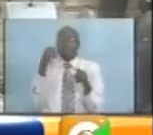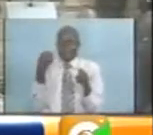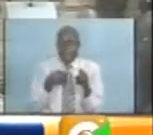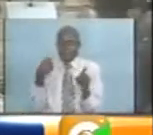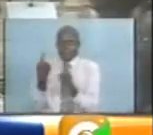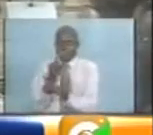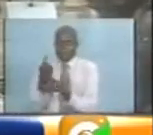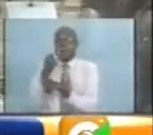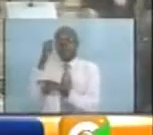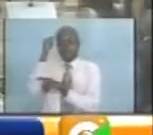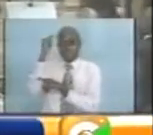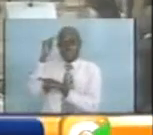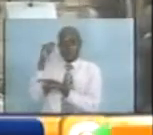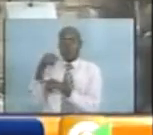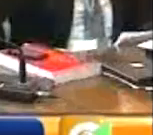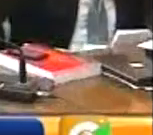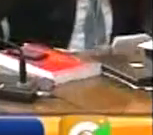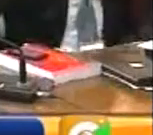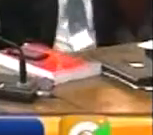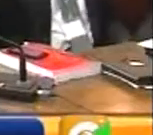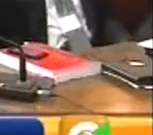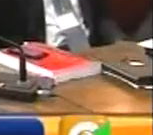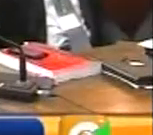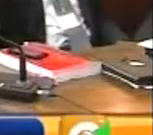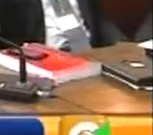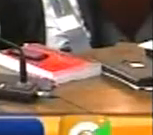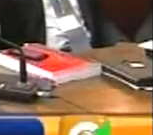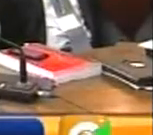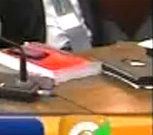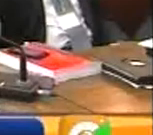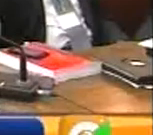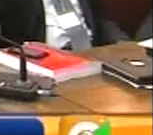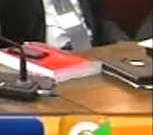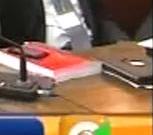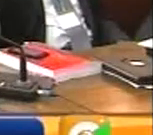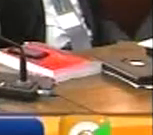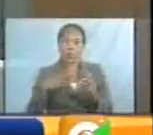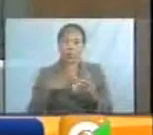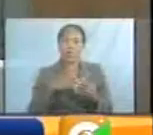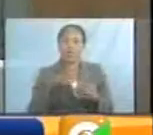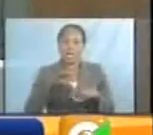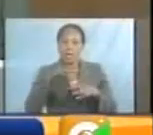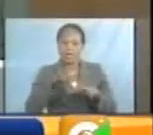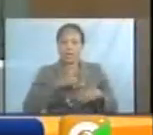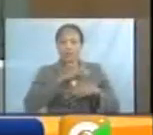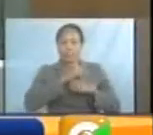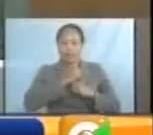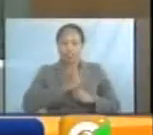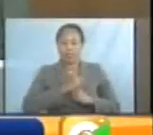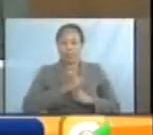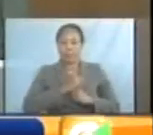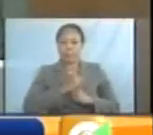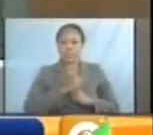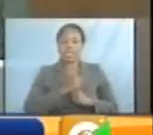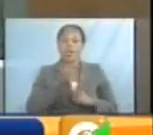Mtunga akikariri kuwa mahakama hiyo itazingatia sheria bila kuegemea upande wowote kifanye uamuzi. This court understands that